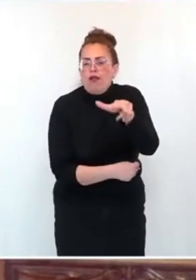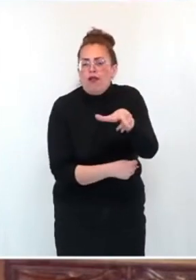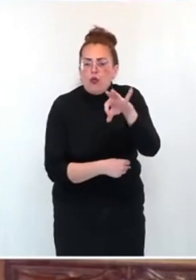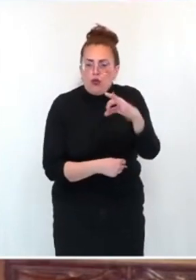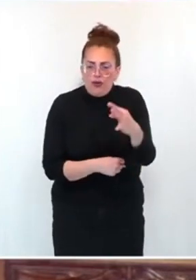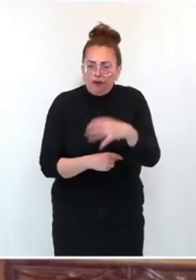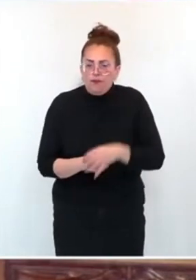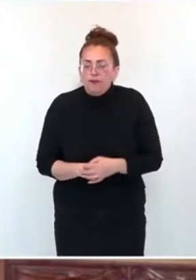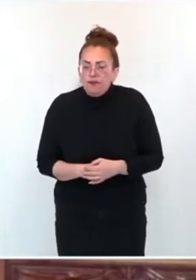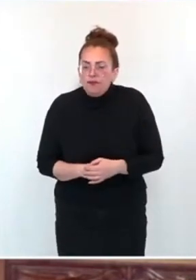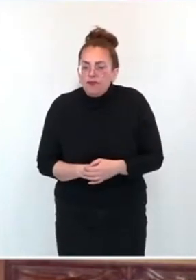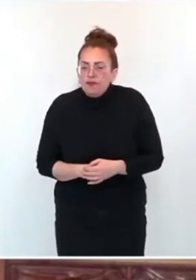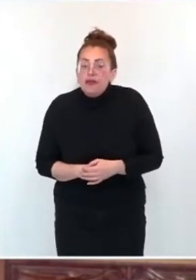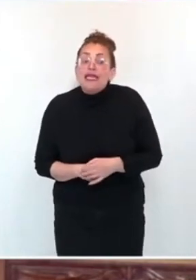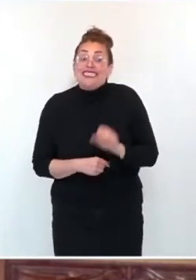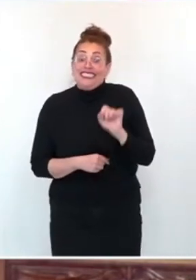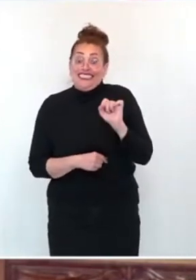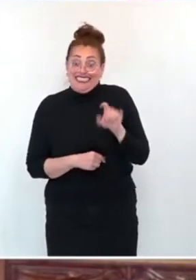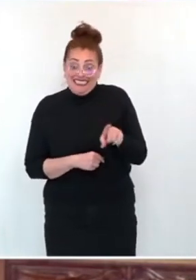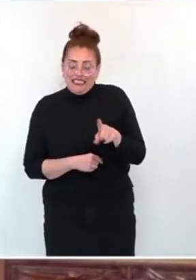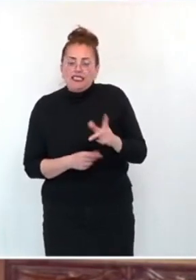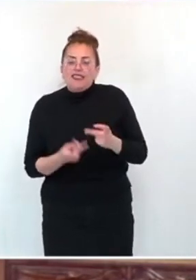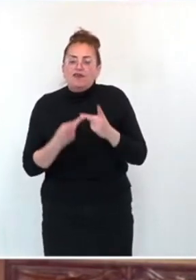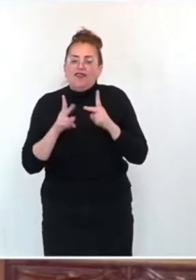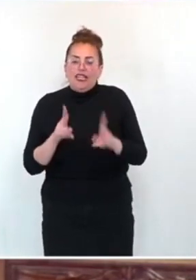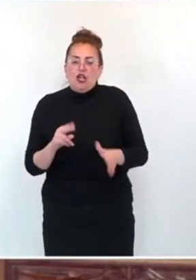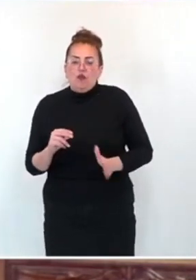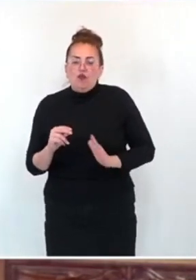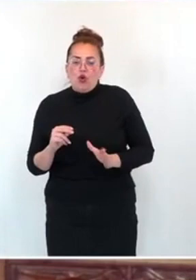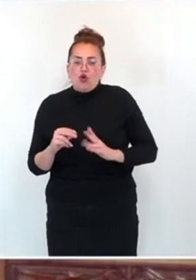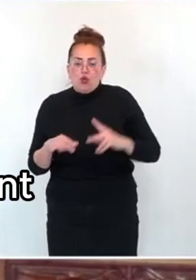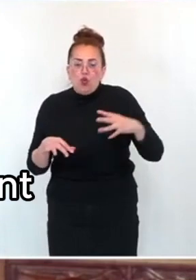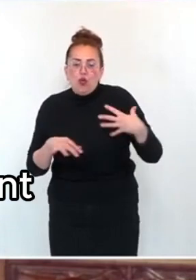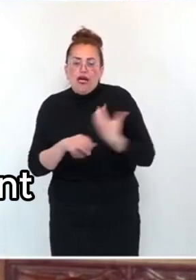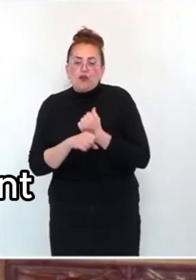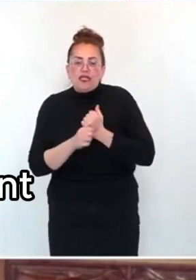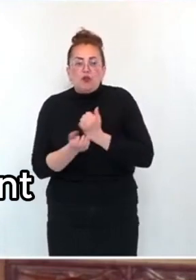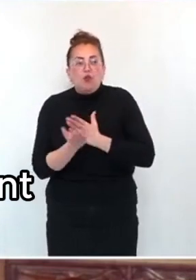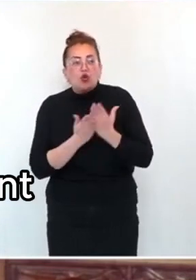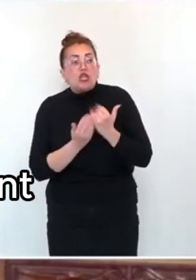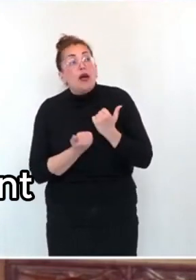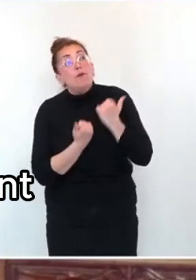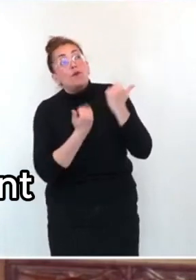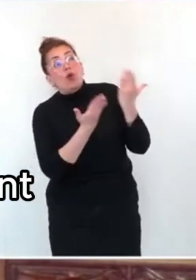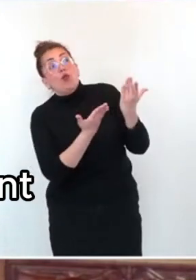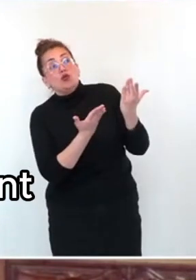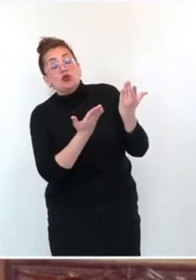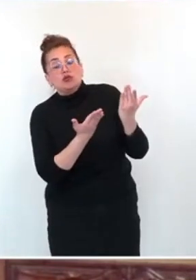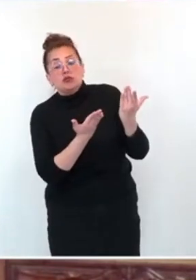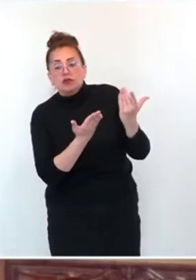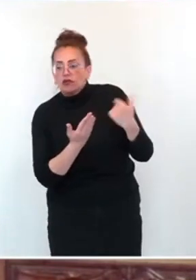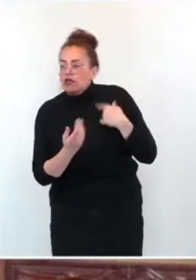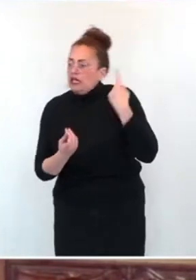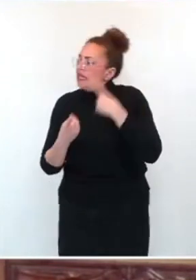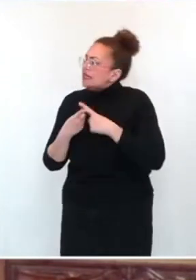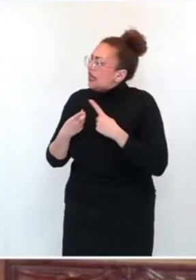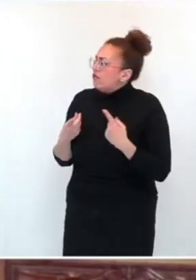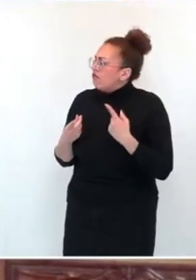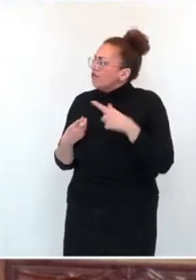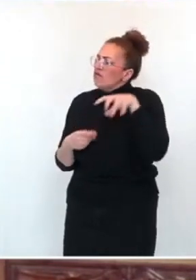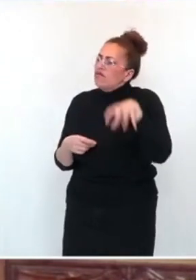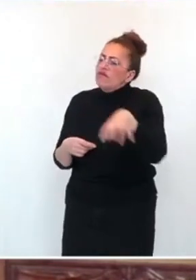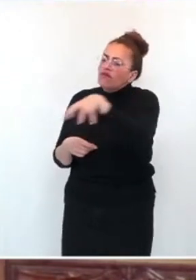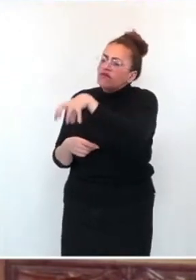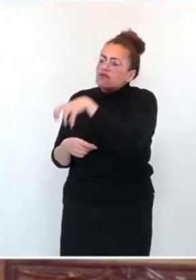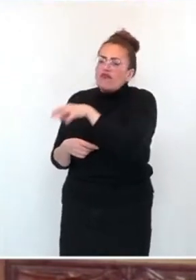sur le secteur de l'EIN que la ville de Bordeaux a aussi été retenue dans le cadre de l'appel à projet gouvernemental territoire engagé dans le logement, ce qui va nous permettre justement